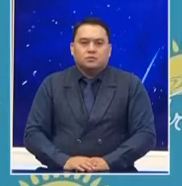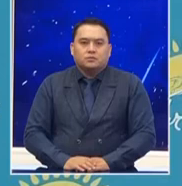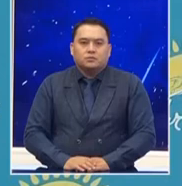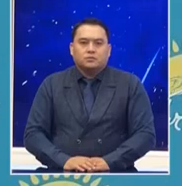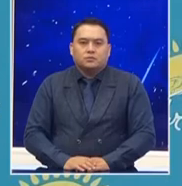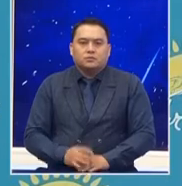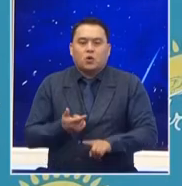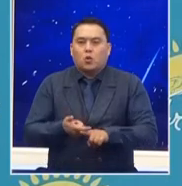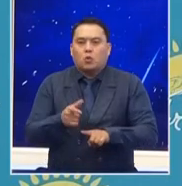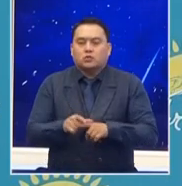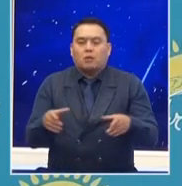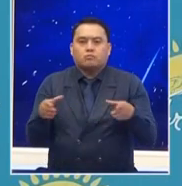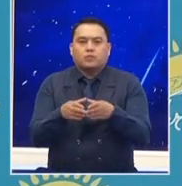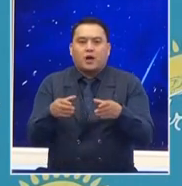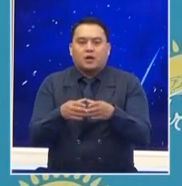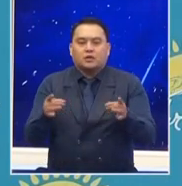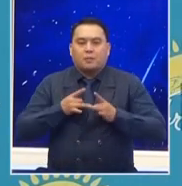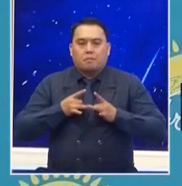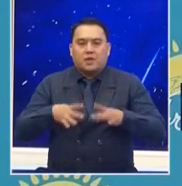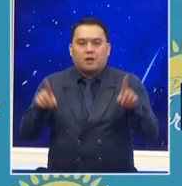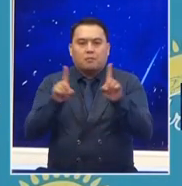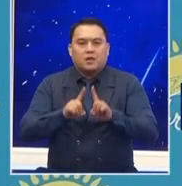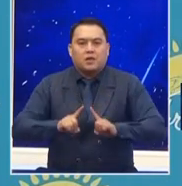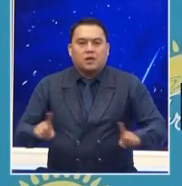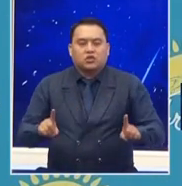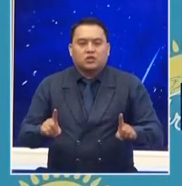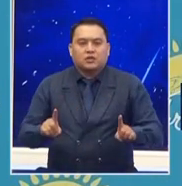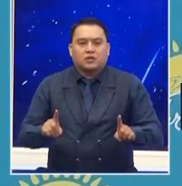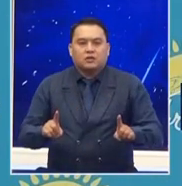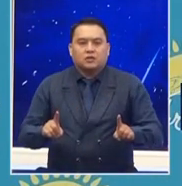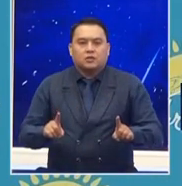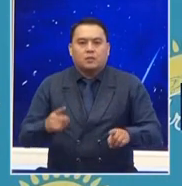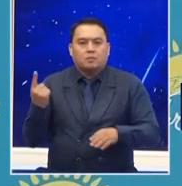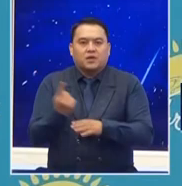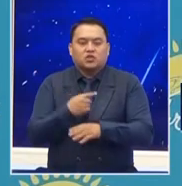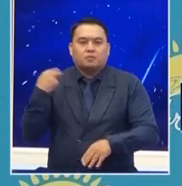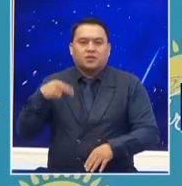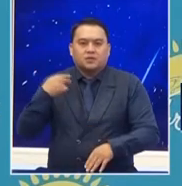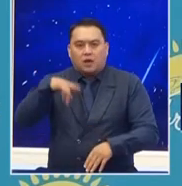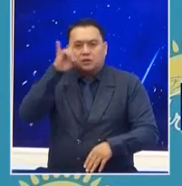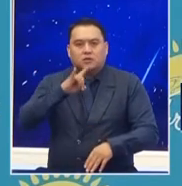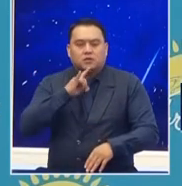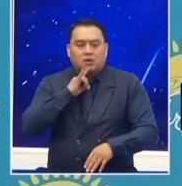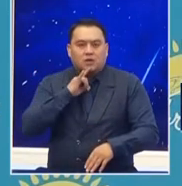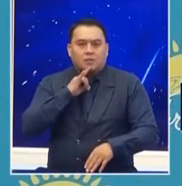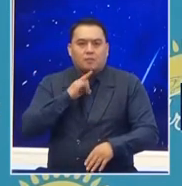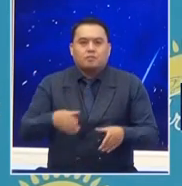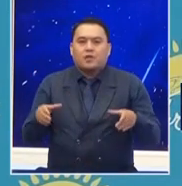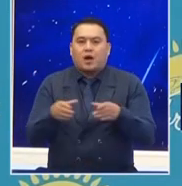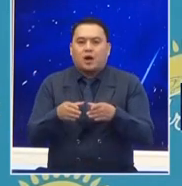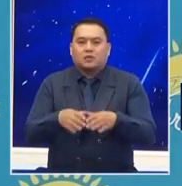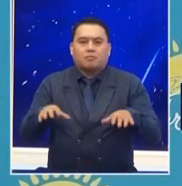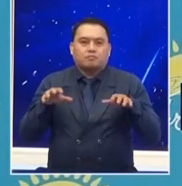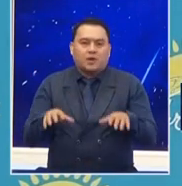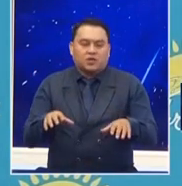Осы партияға деген бұл мейрам ерекше, екеселенеді, себебі тұңғыш президентіміз, елбасымыз біздің партиямыздың